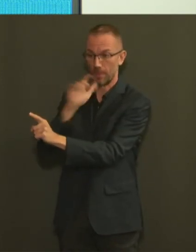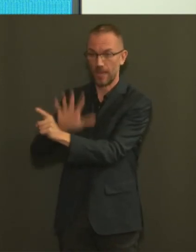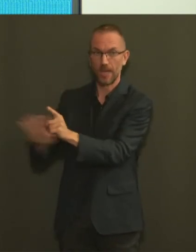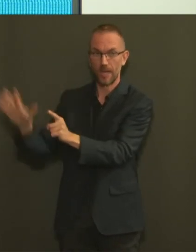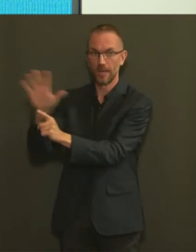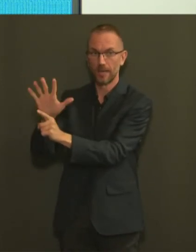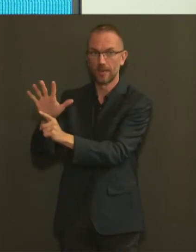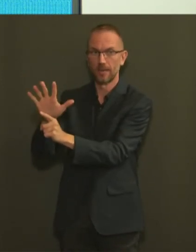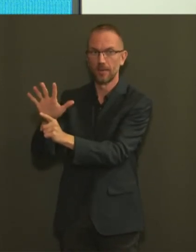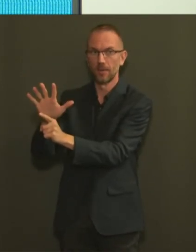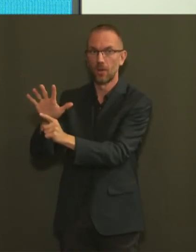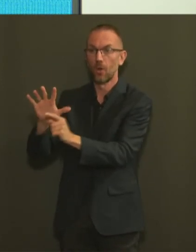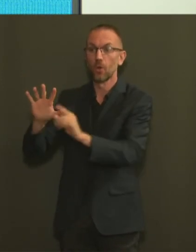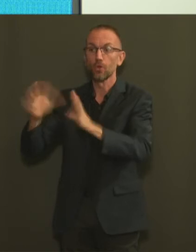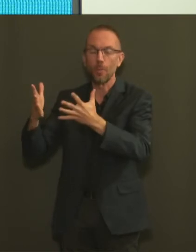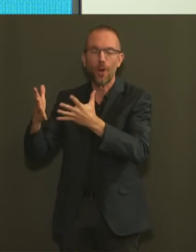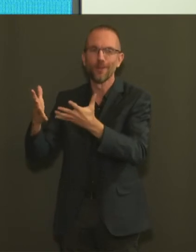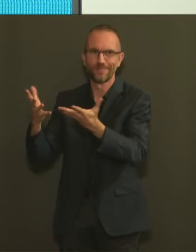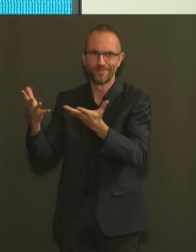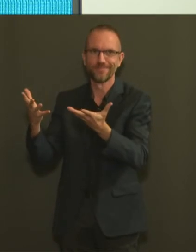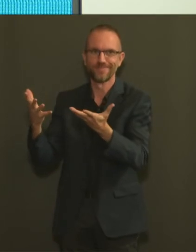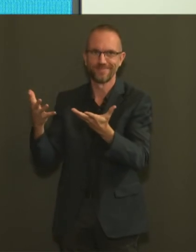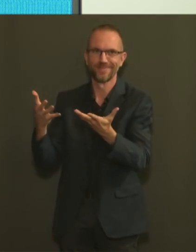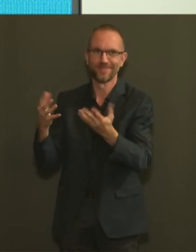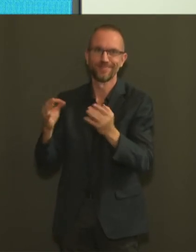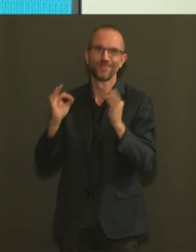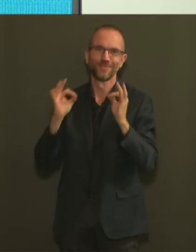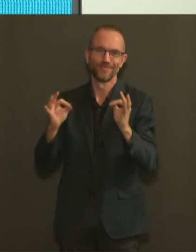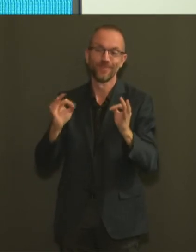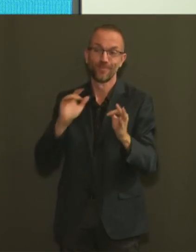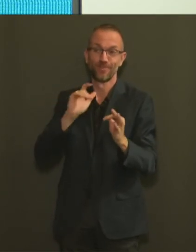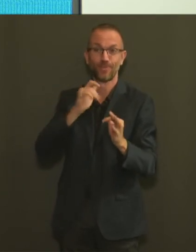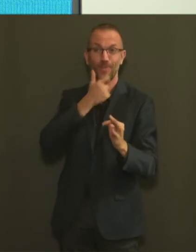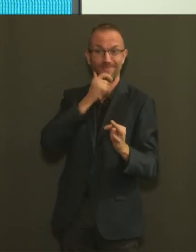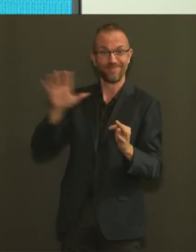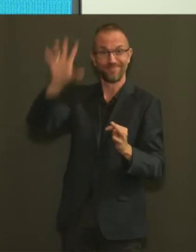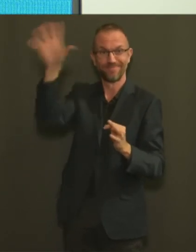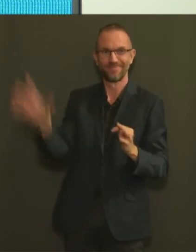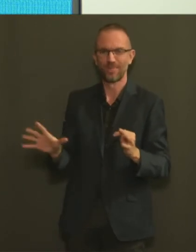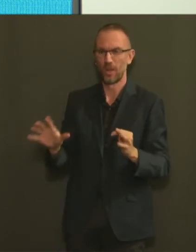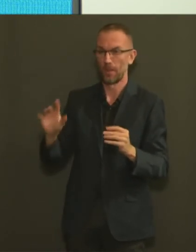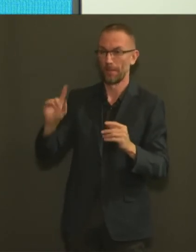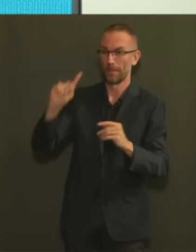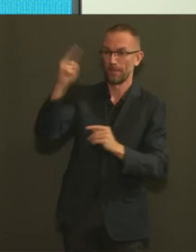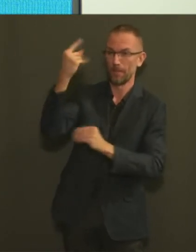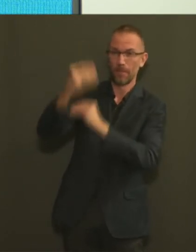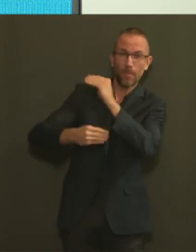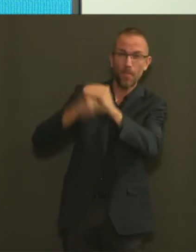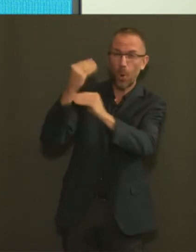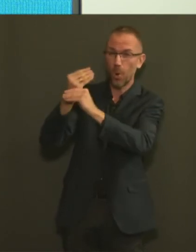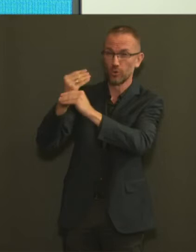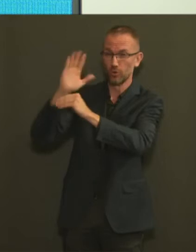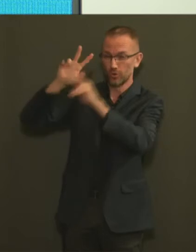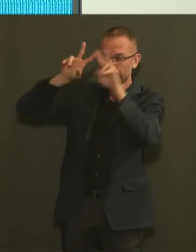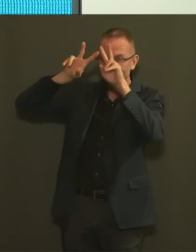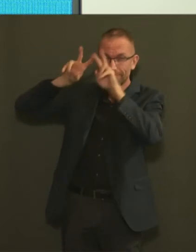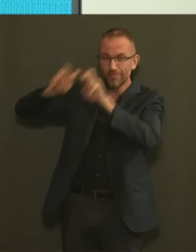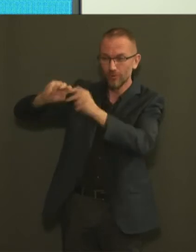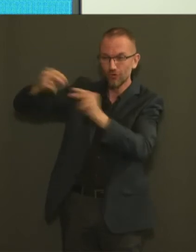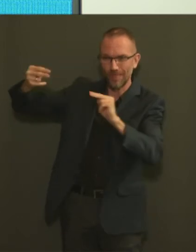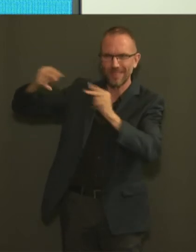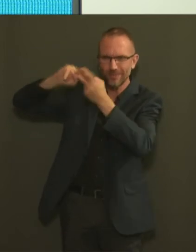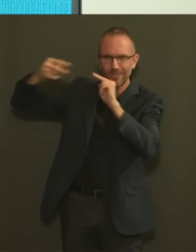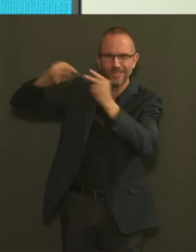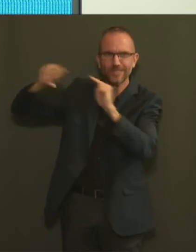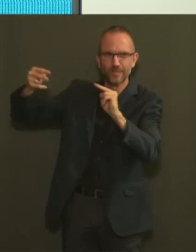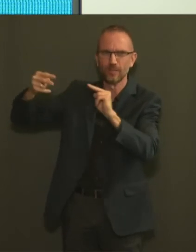liée au fait que le royaume uni à l'un des programmes de recherche et de surveillance génétiques les plus performants et